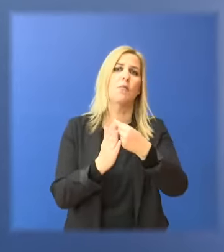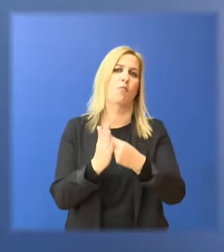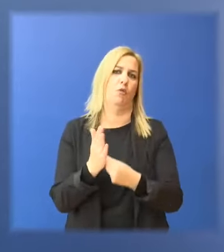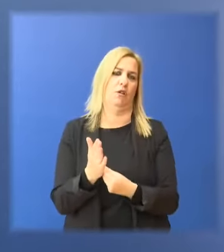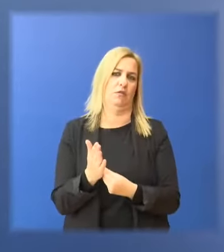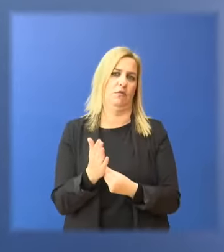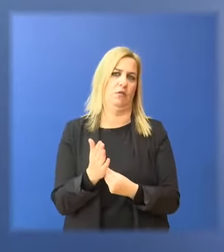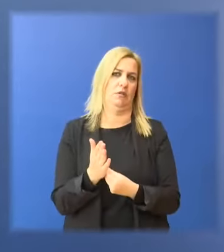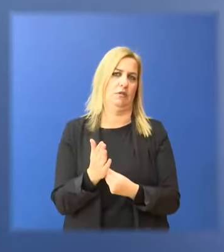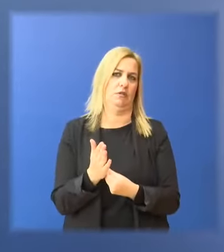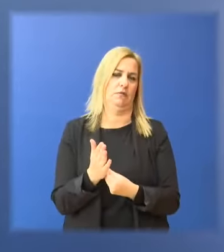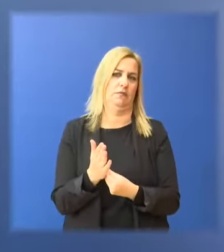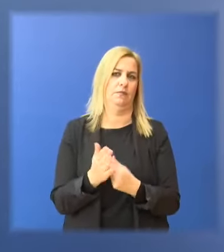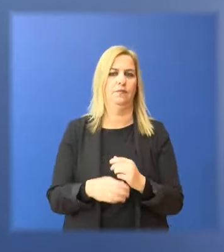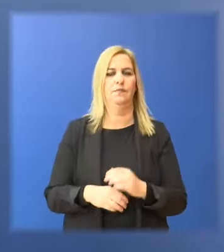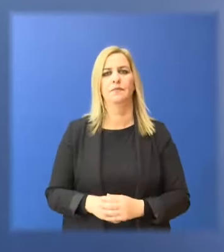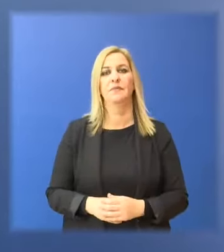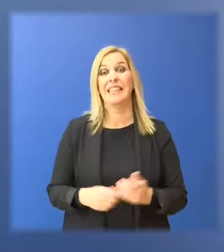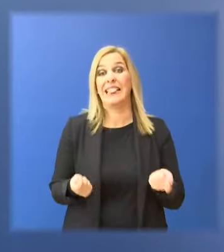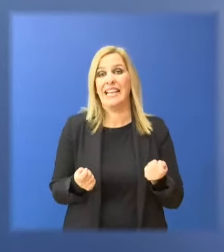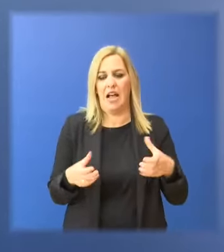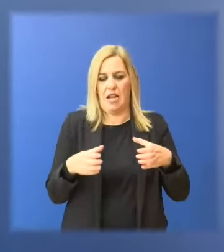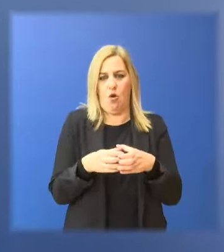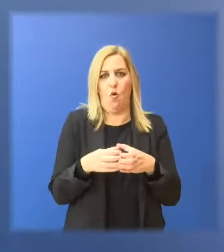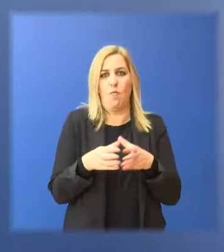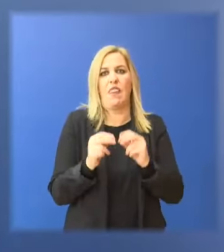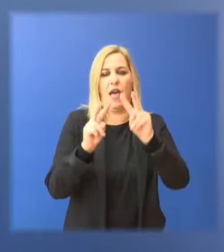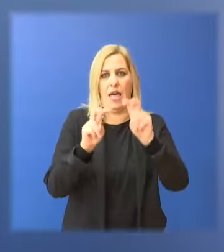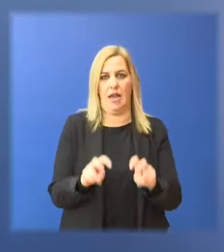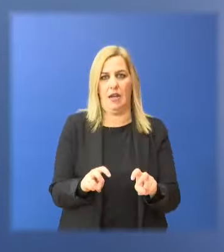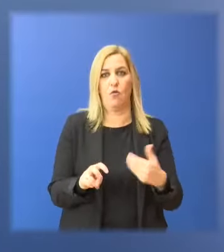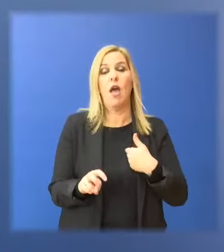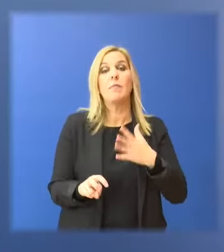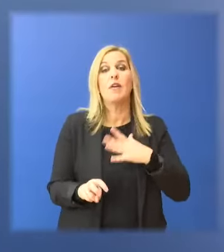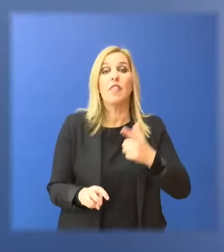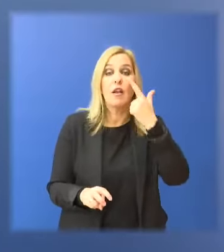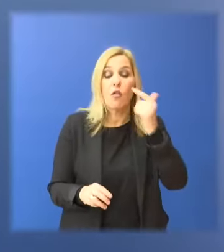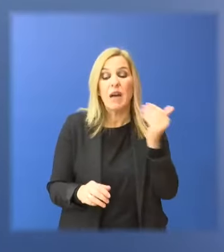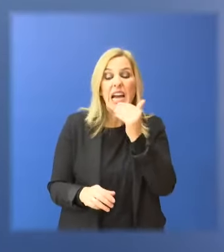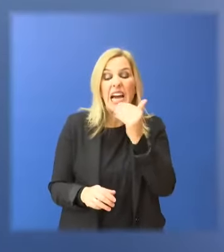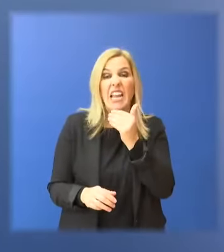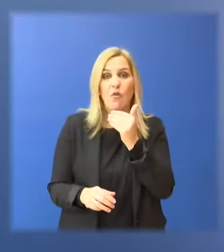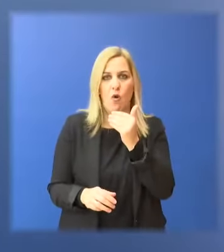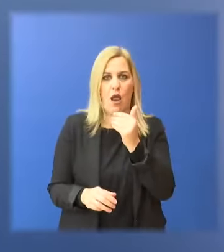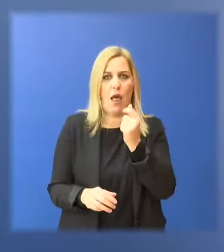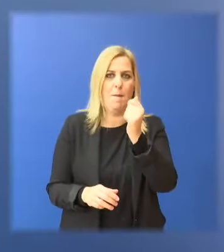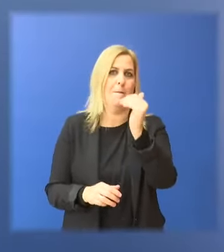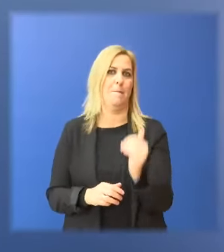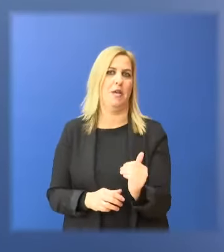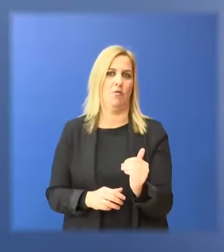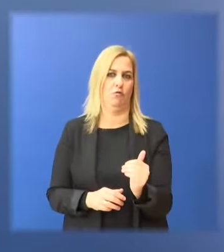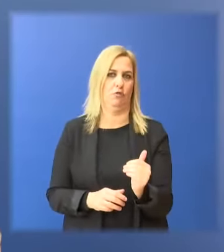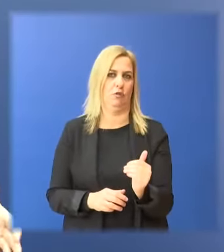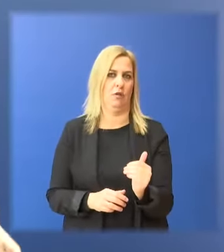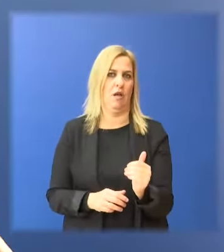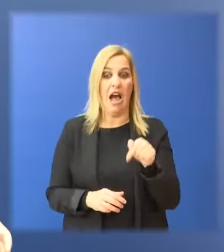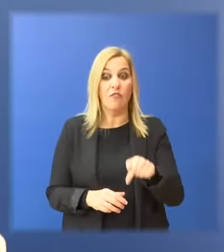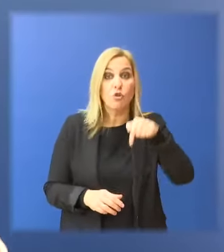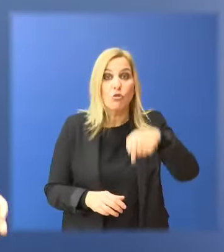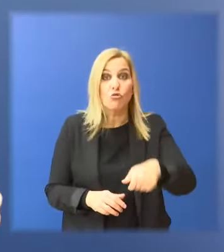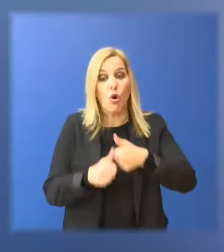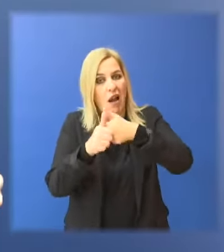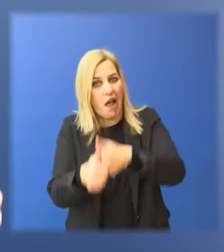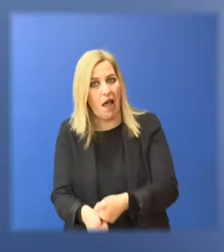τι κάνει η αρμόδια υπηρεσία. Άρα το στίχημα ποιο είναι, να δούμε άμεσα μείωση. Προφανώς έχει άμεση εφαρμογή και αυτή η παρέμβαση και όλες οι